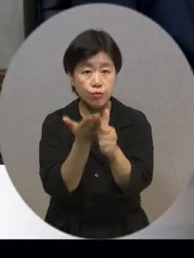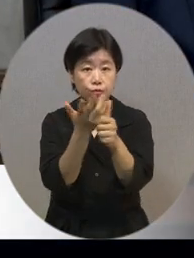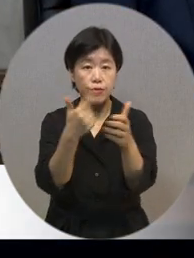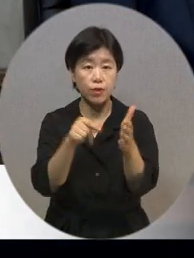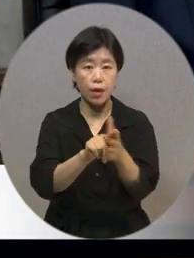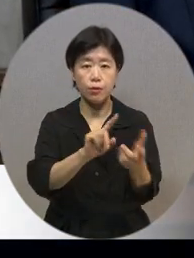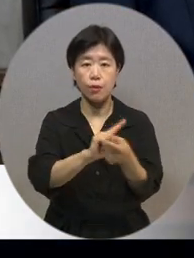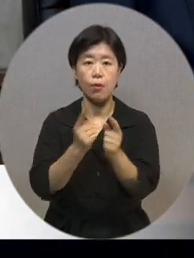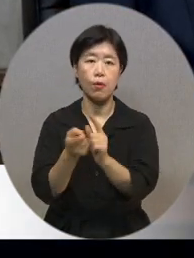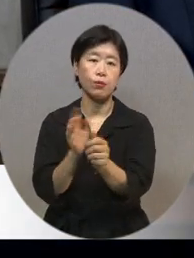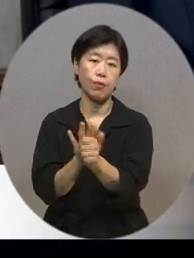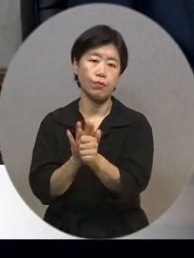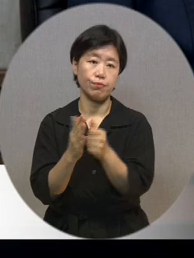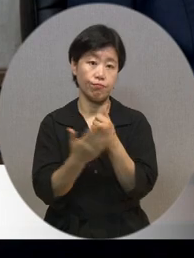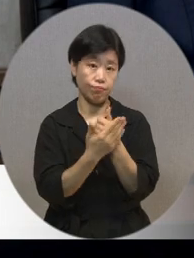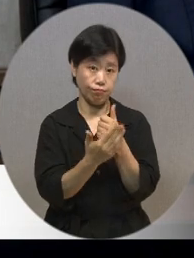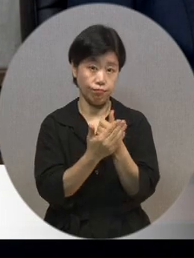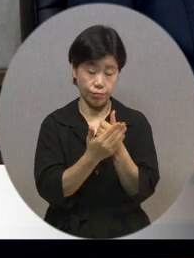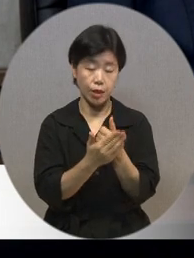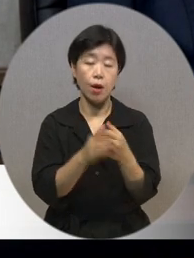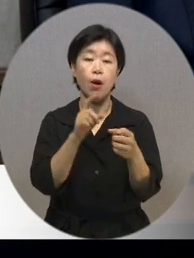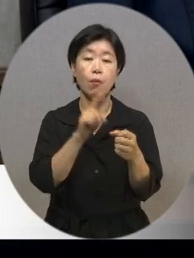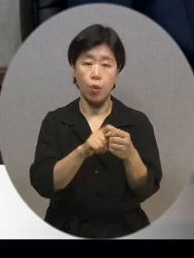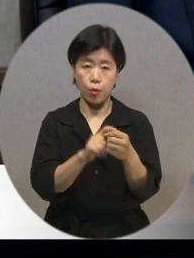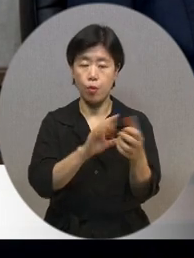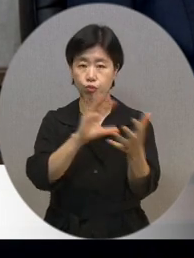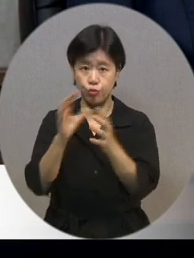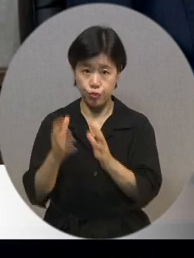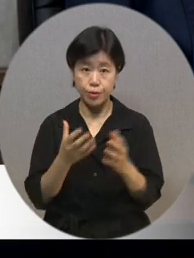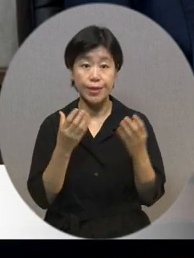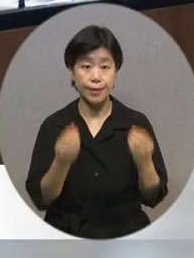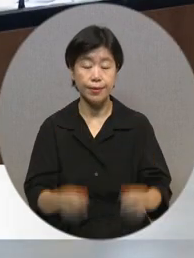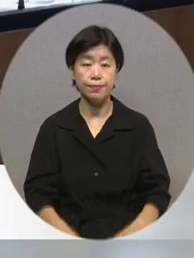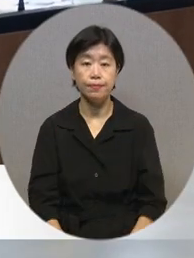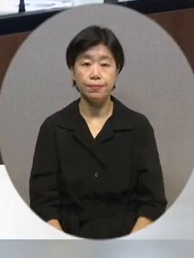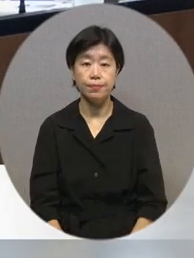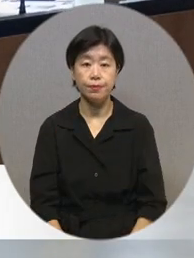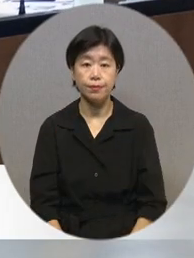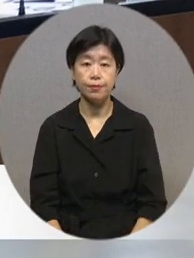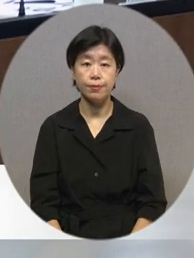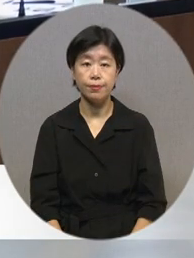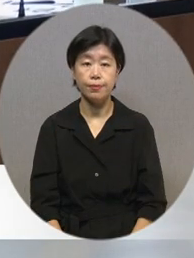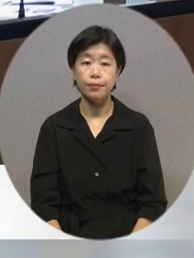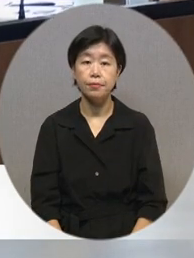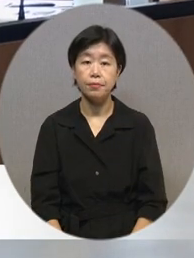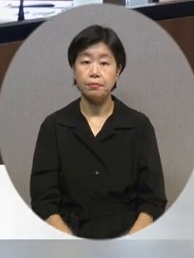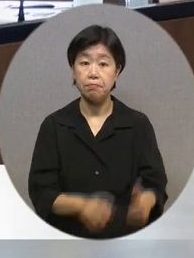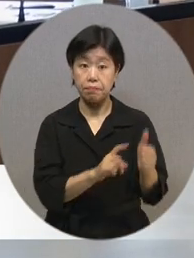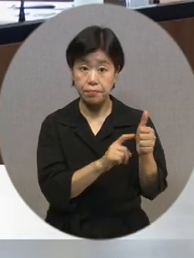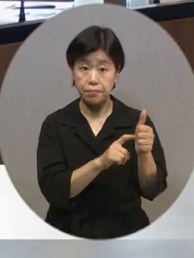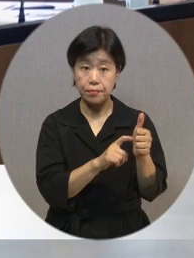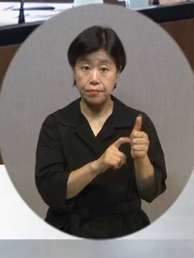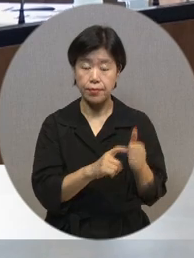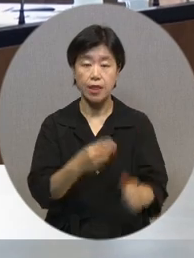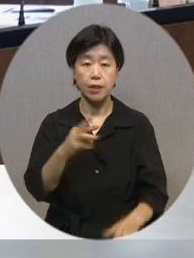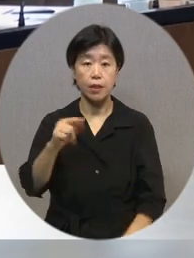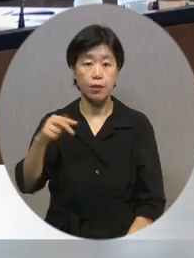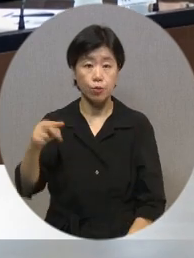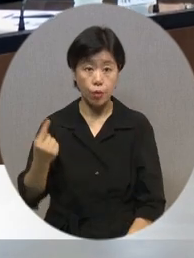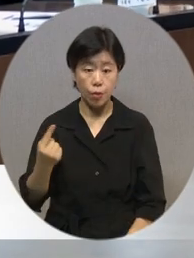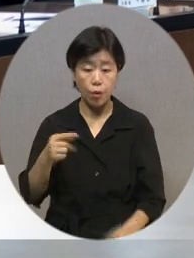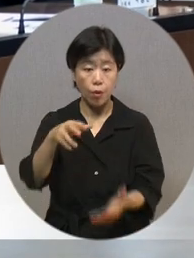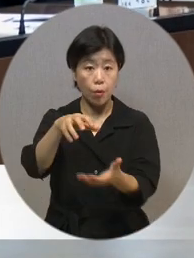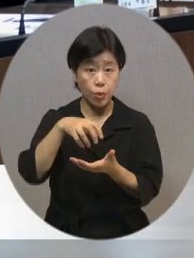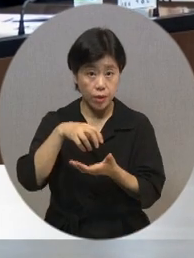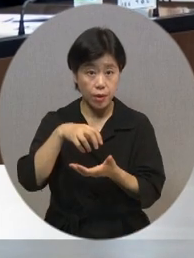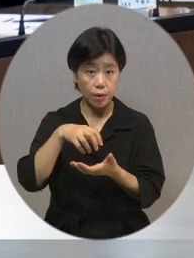상호 협력 체계 구축을 목표로 이루어졌습니다. 김영록 지사는 탄소 포집 활용은 미래